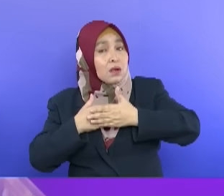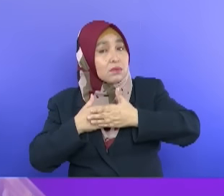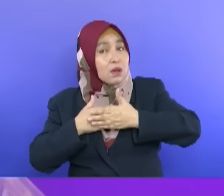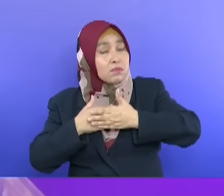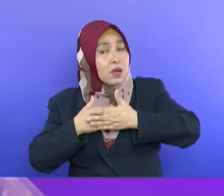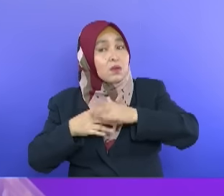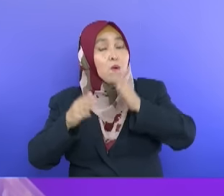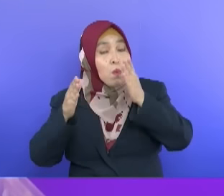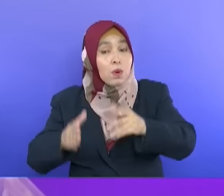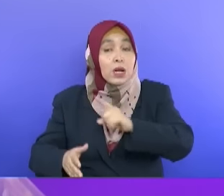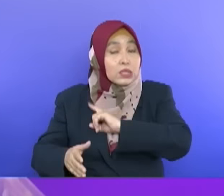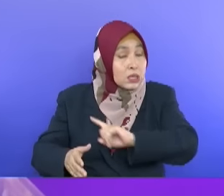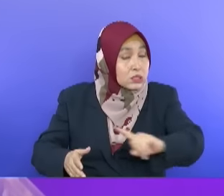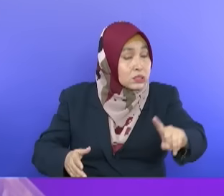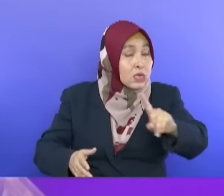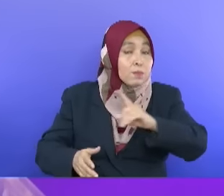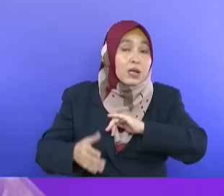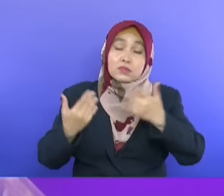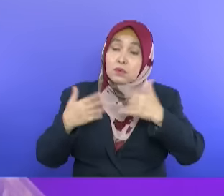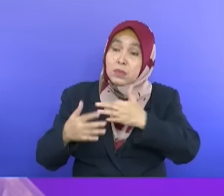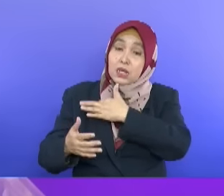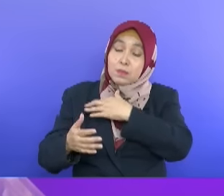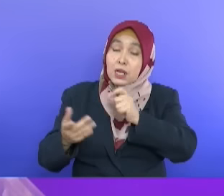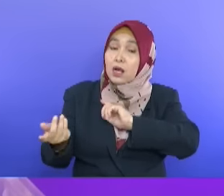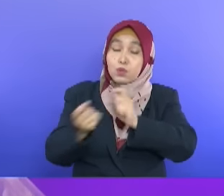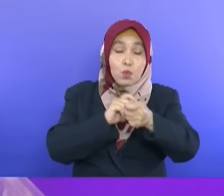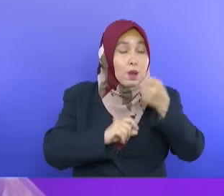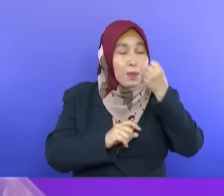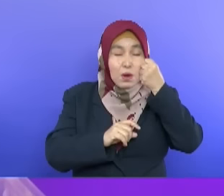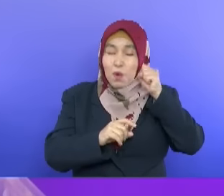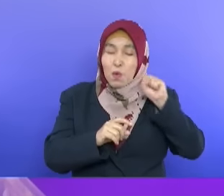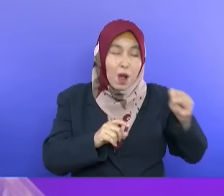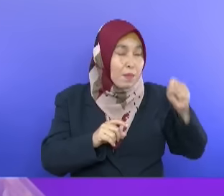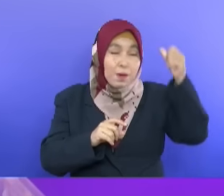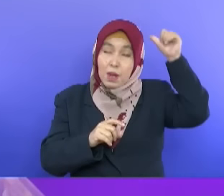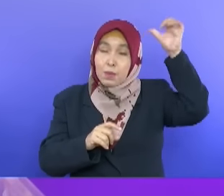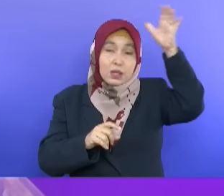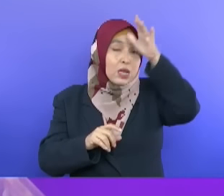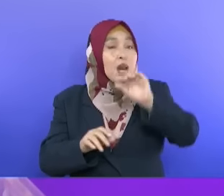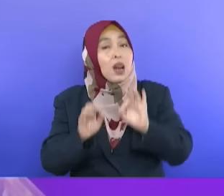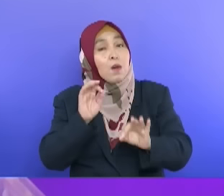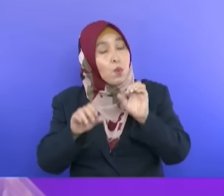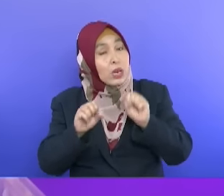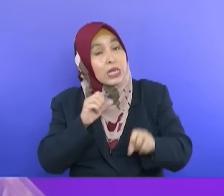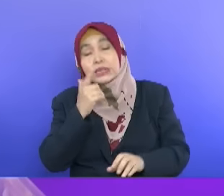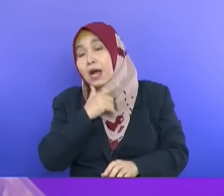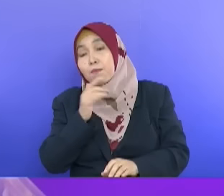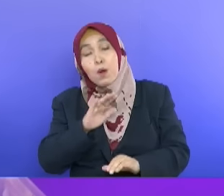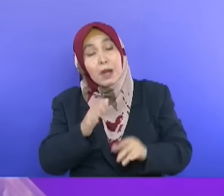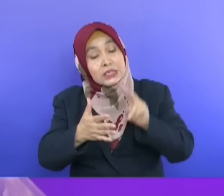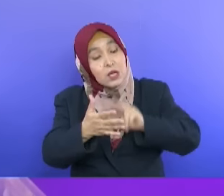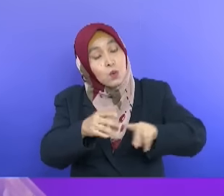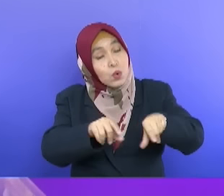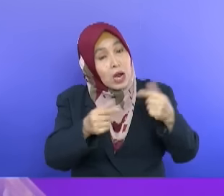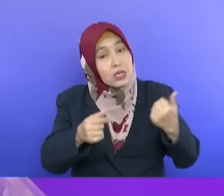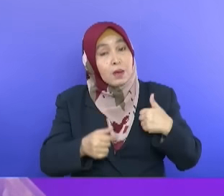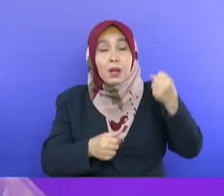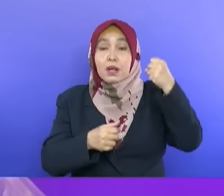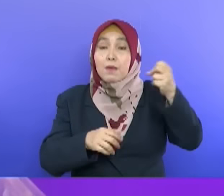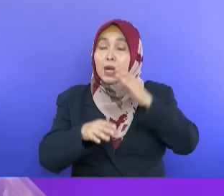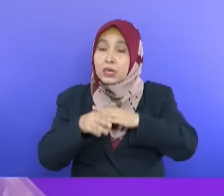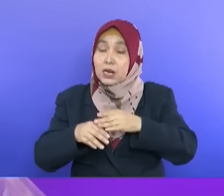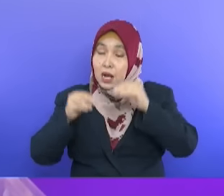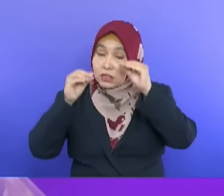selepas iman kepada kekafiran ya kalau boleh memikirkan anak kita baca Quran tidak bahu kita berpegang kepada